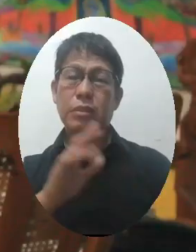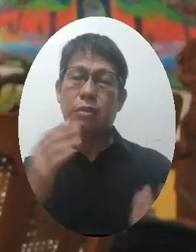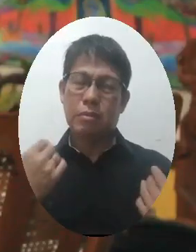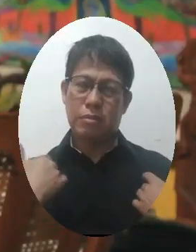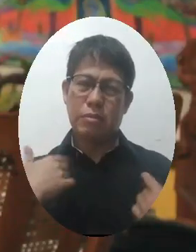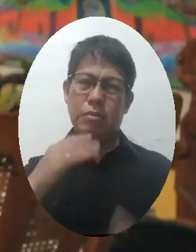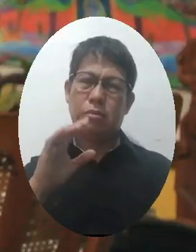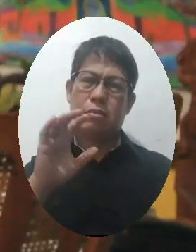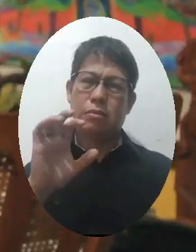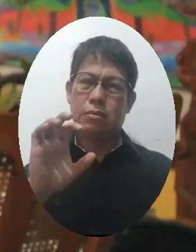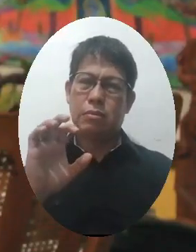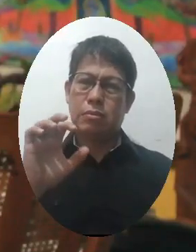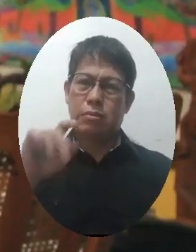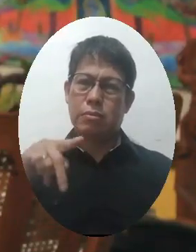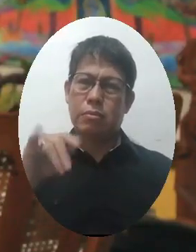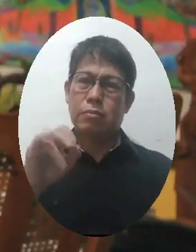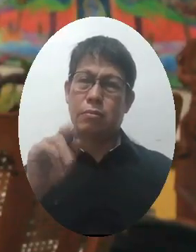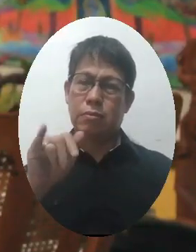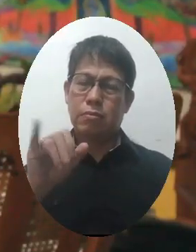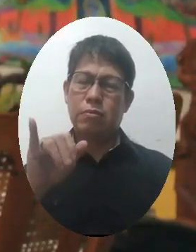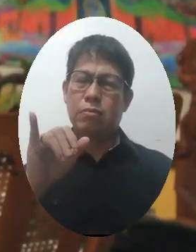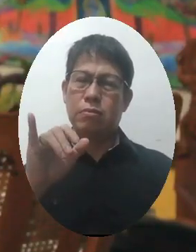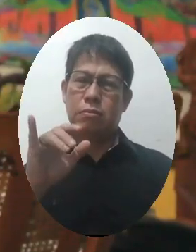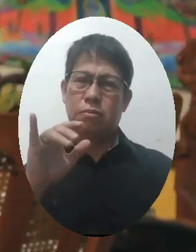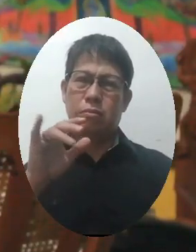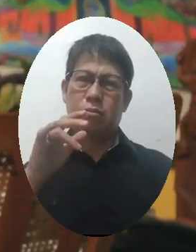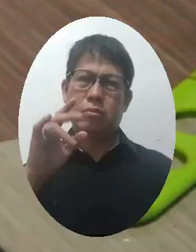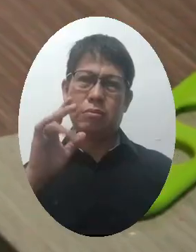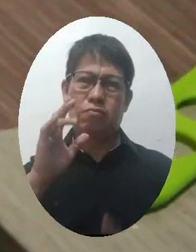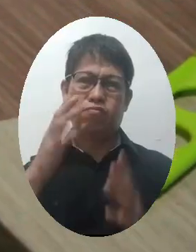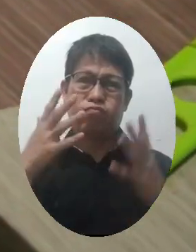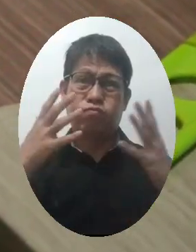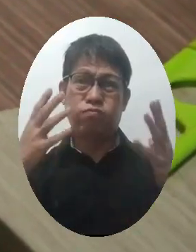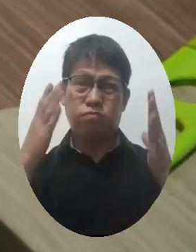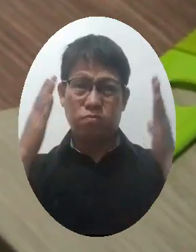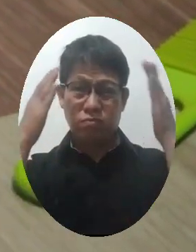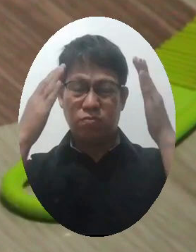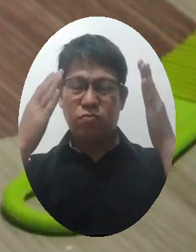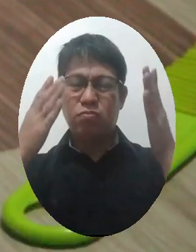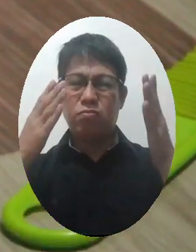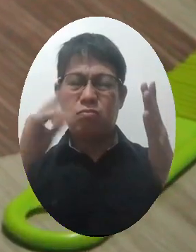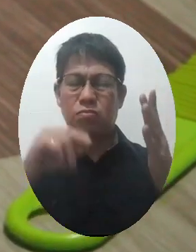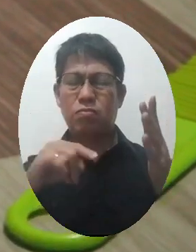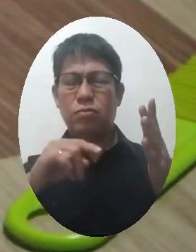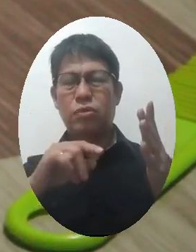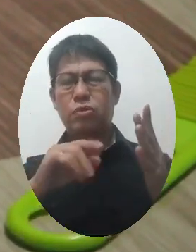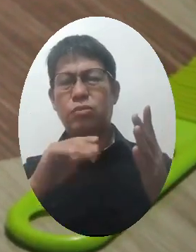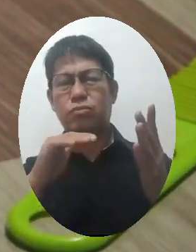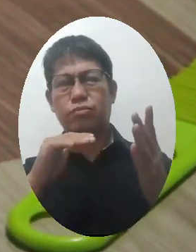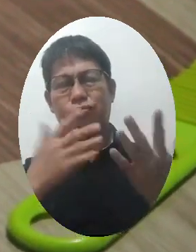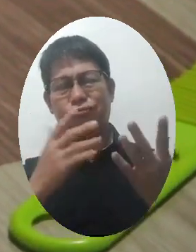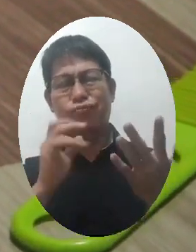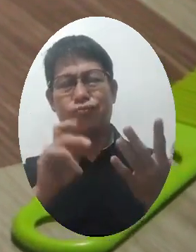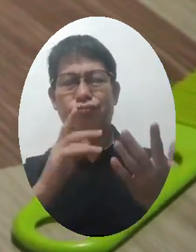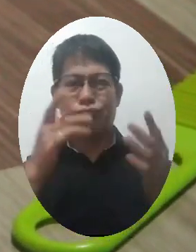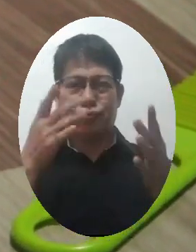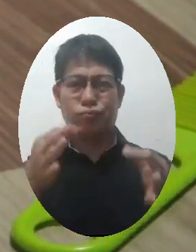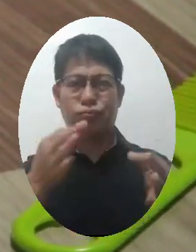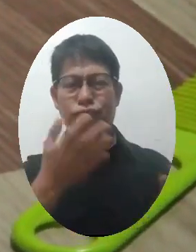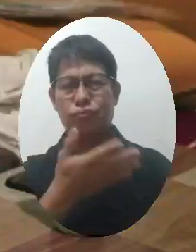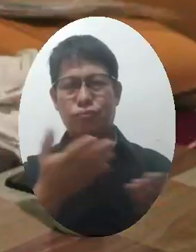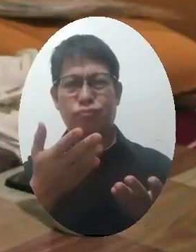Na-diagnose siya na mayroong epilepsy, cerebral palsy at microcephaly. Pagkatapos po, pina-check up po namin sa